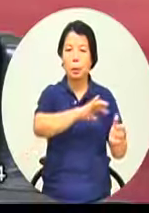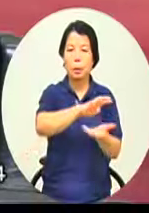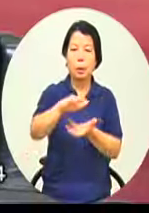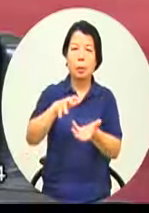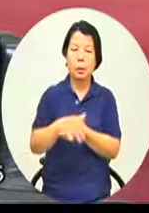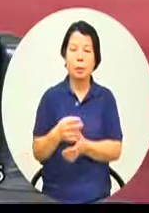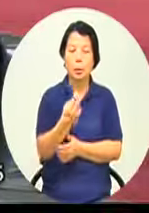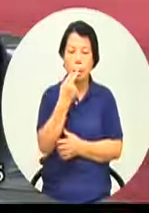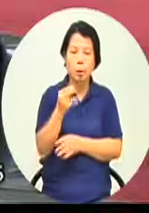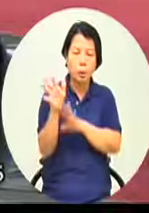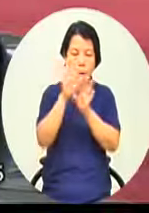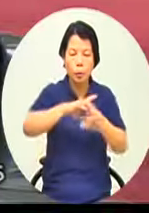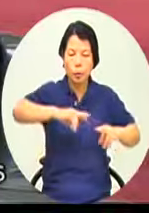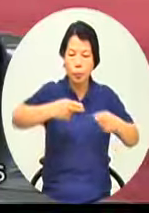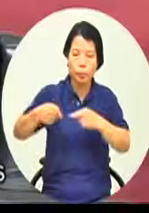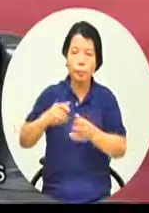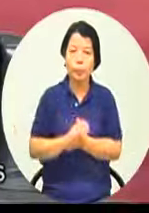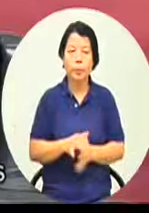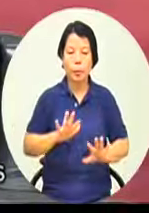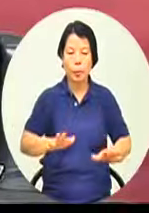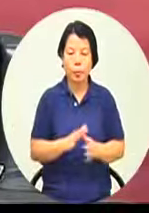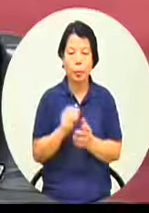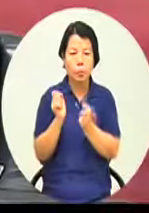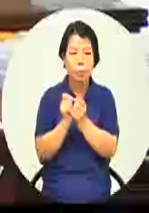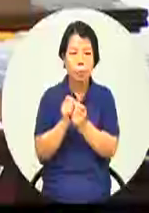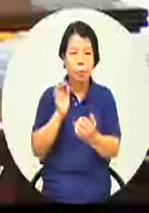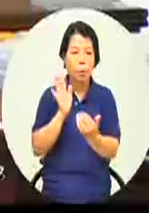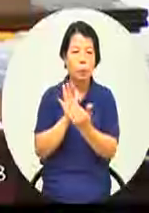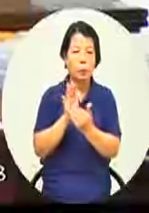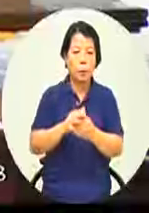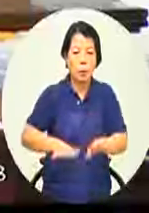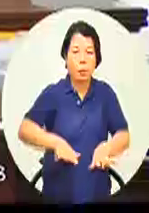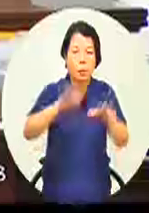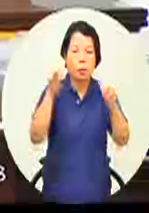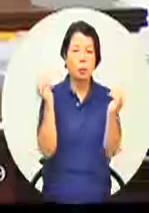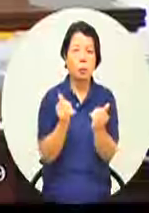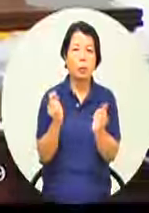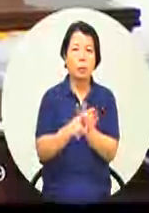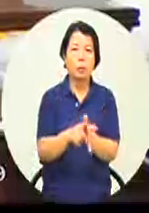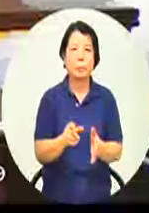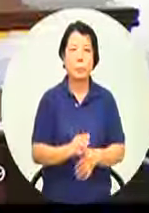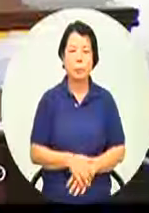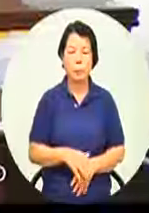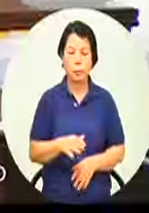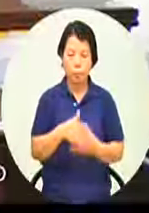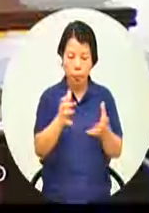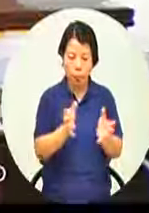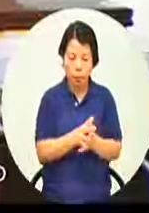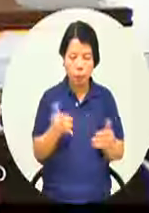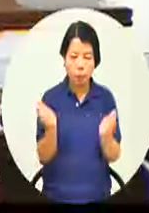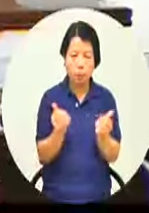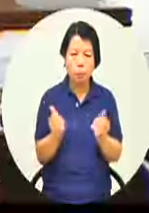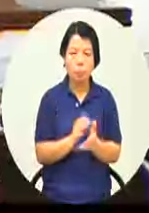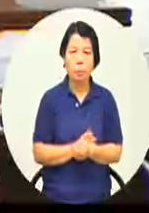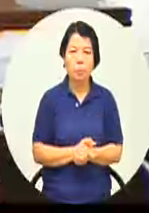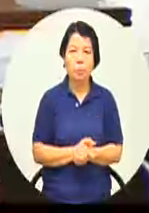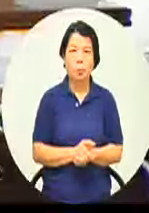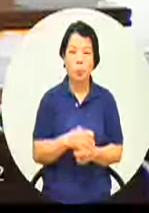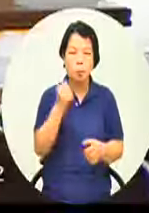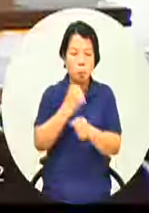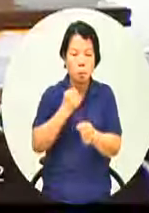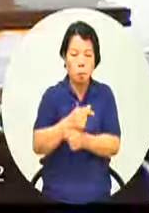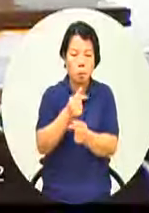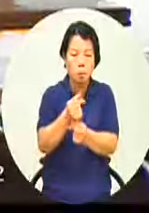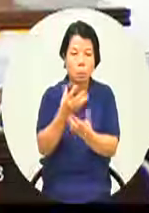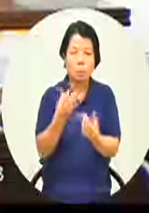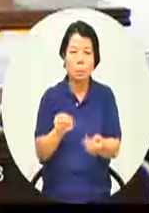化，所以大家一直在谈这个黄龙的这个问题的时候，有一些问题没有做到很完整，